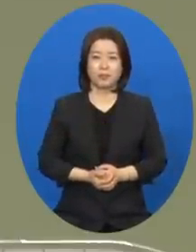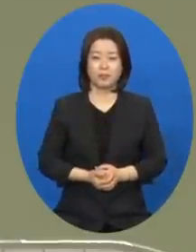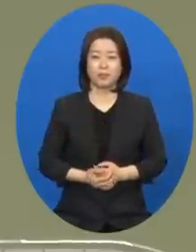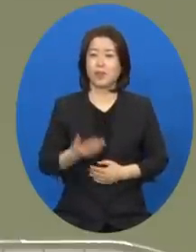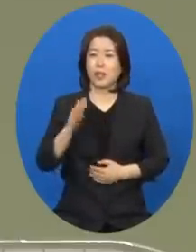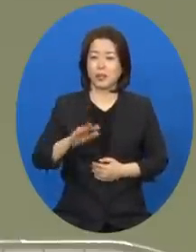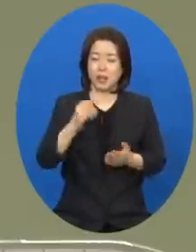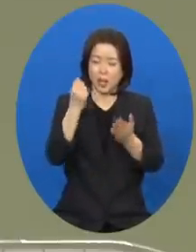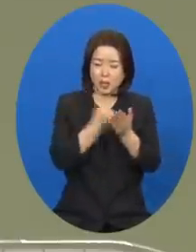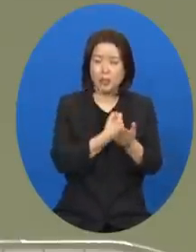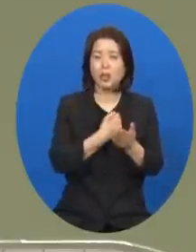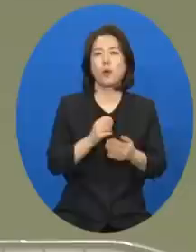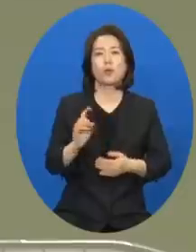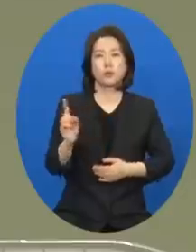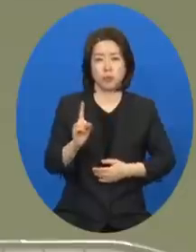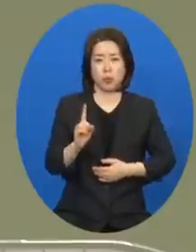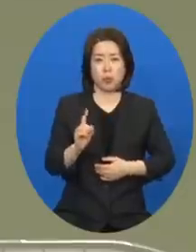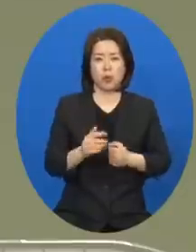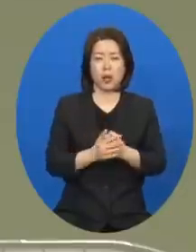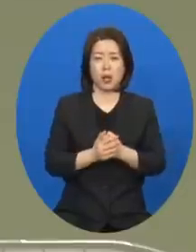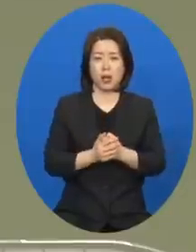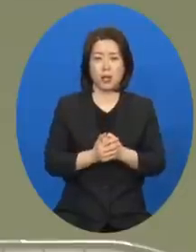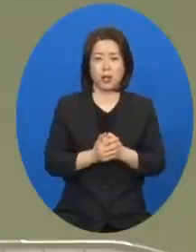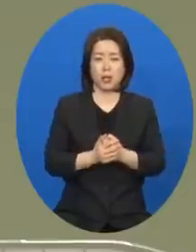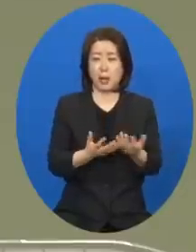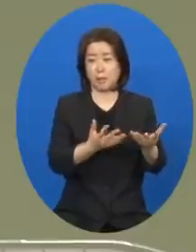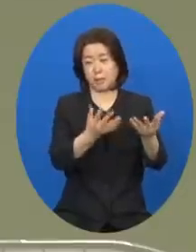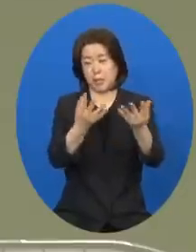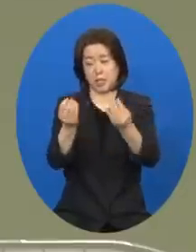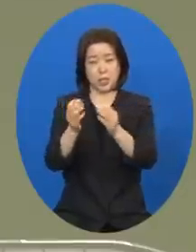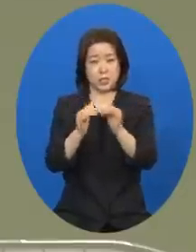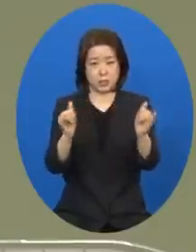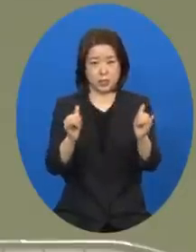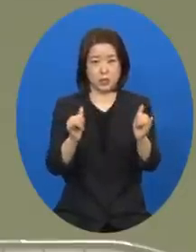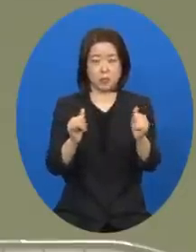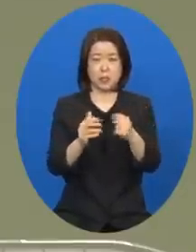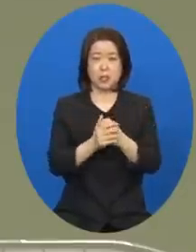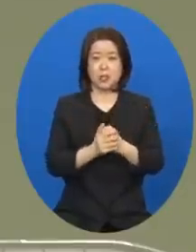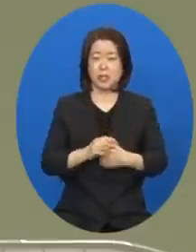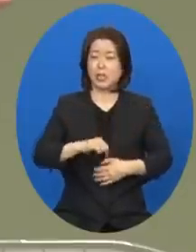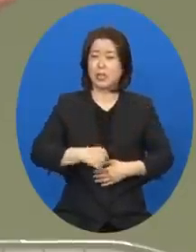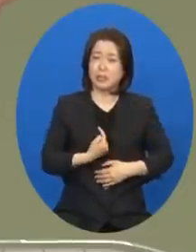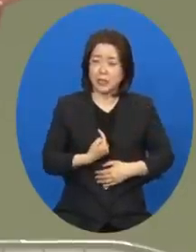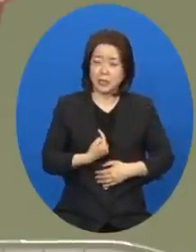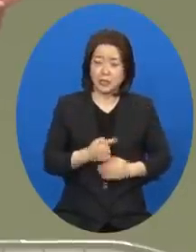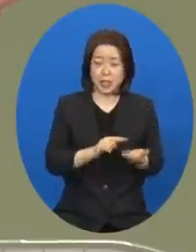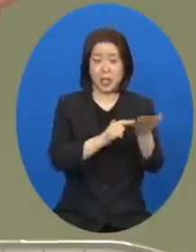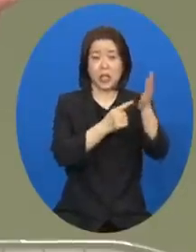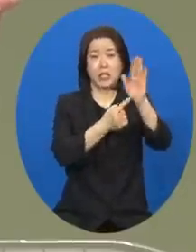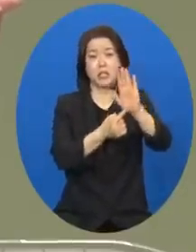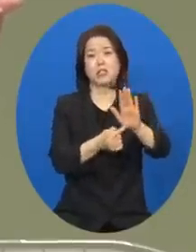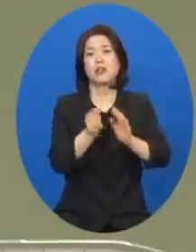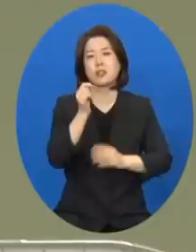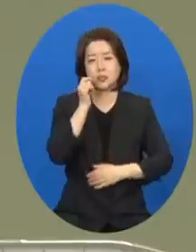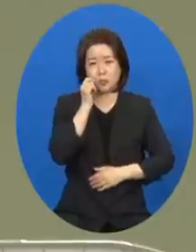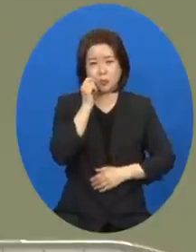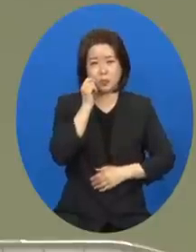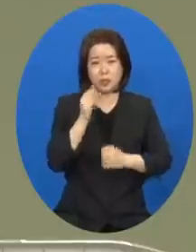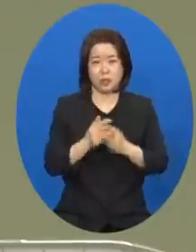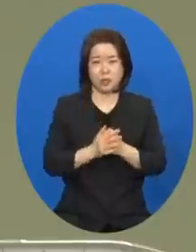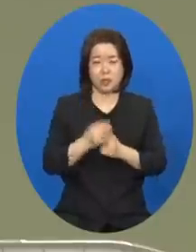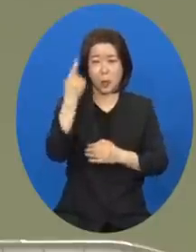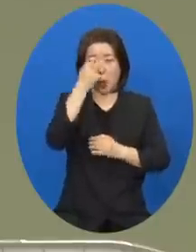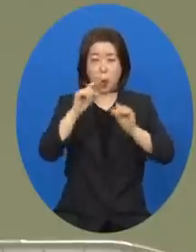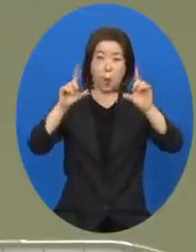그런데 안타깝게도 많은 사람들이 이 자기 자신을 드러내지를 못합니다. 체면